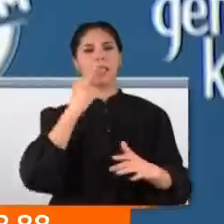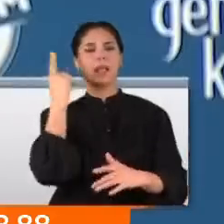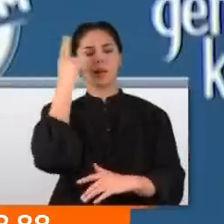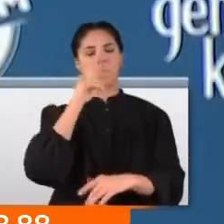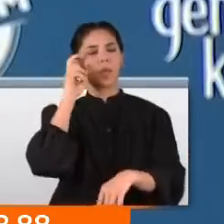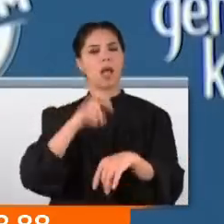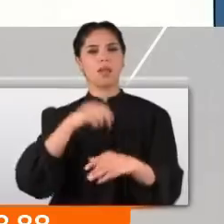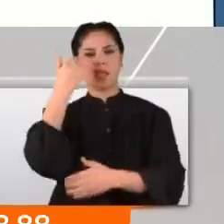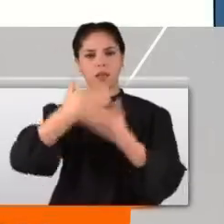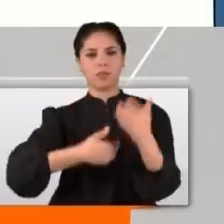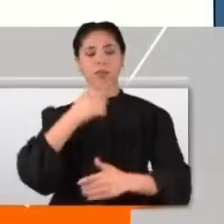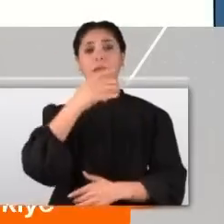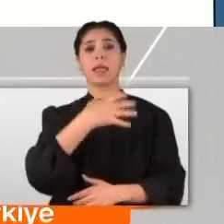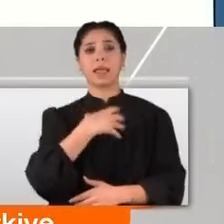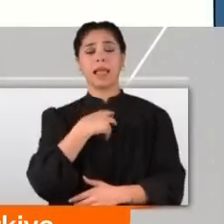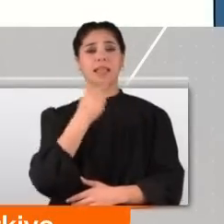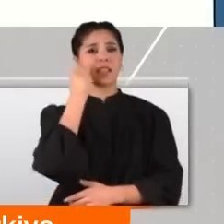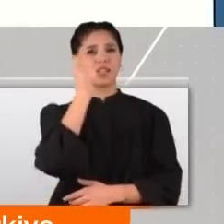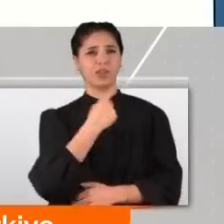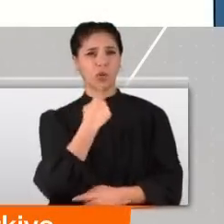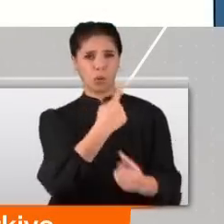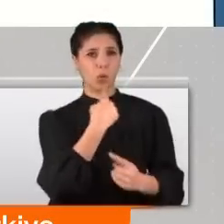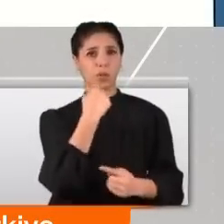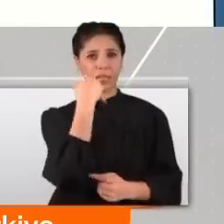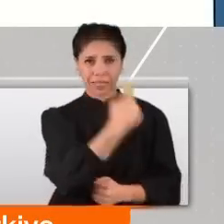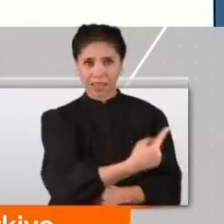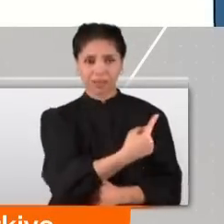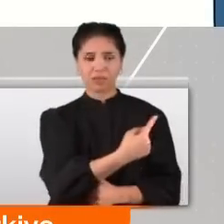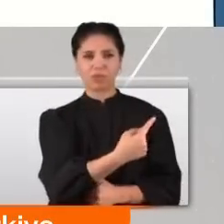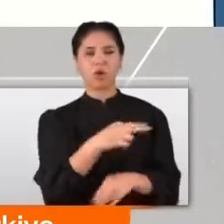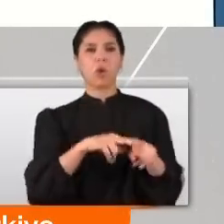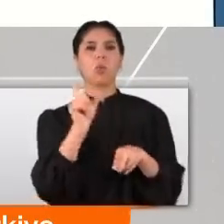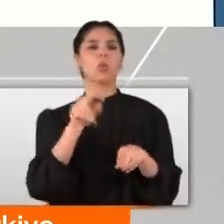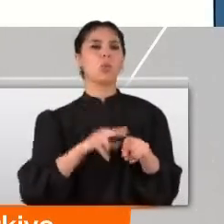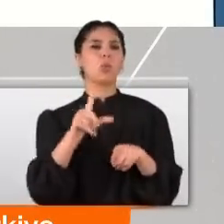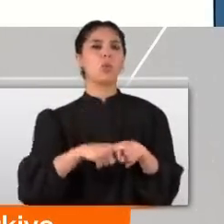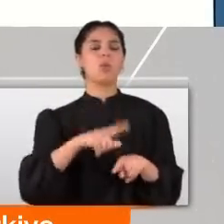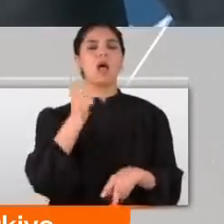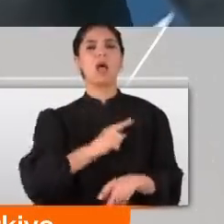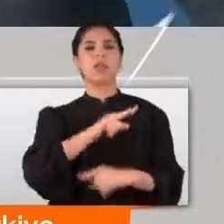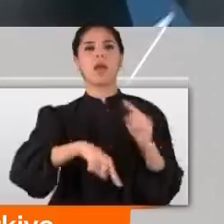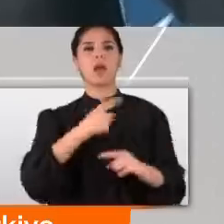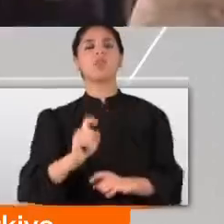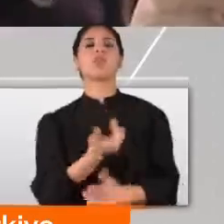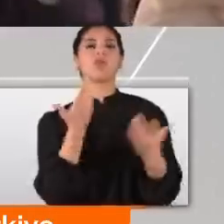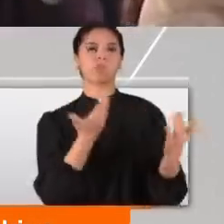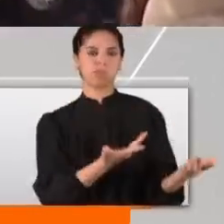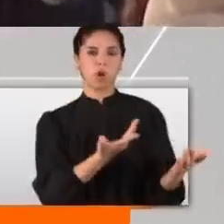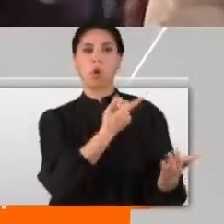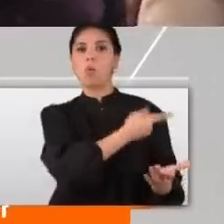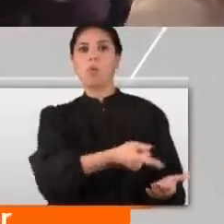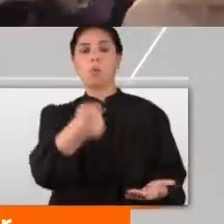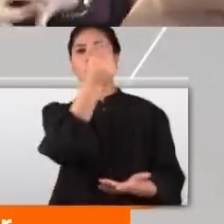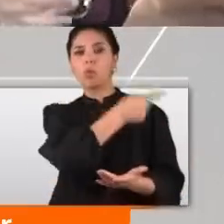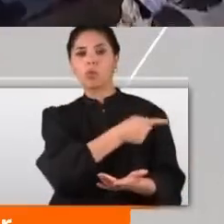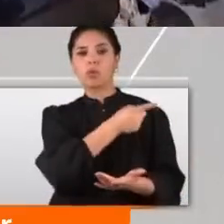Şimdi kendilerine konuş deyince konuşacak kukla bir aday arıyorlar. Bulamıyorlar. Bunlar